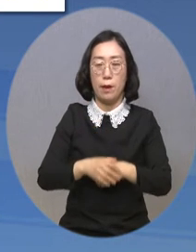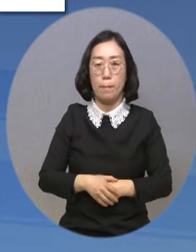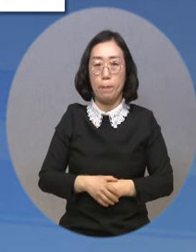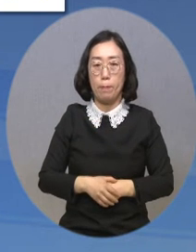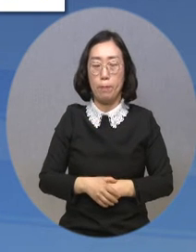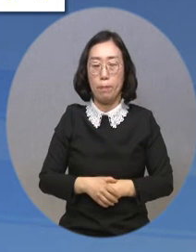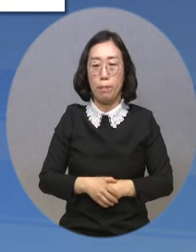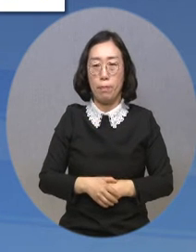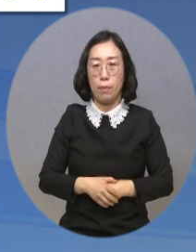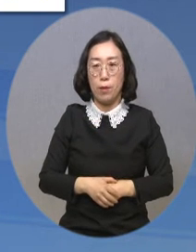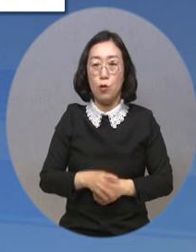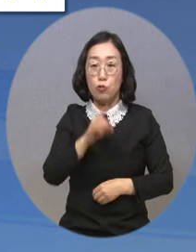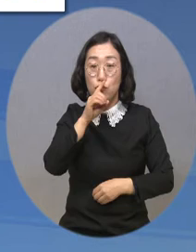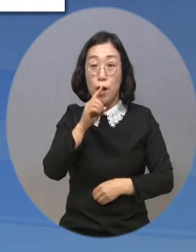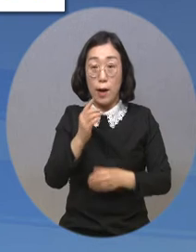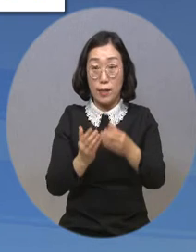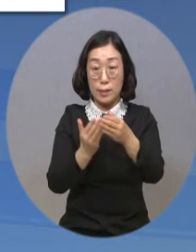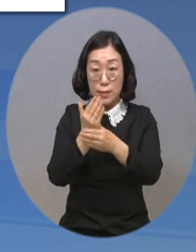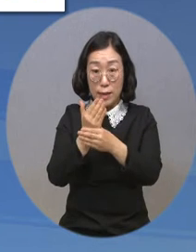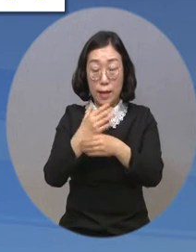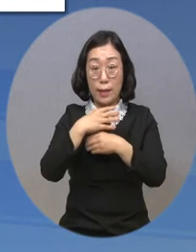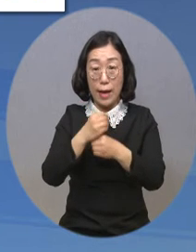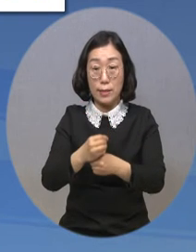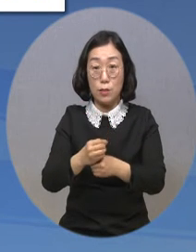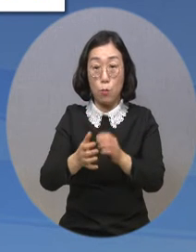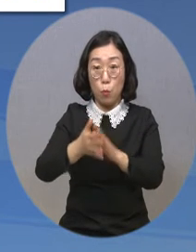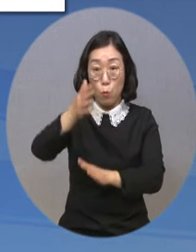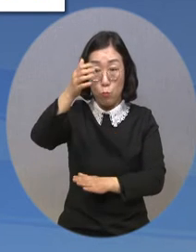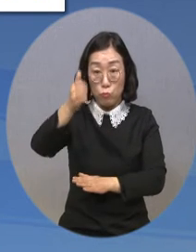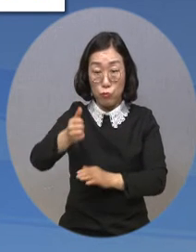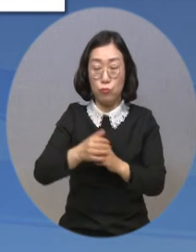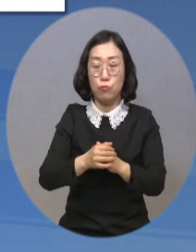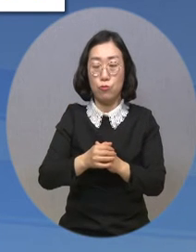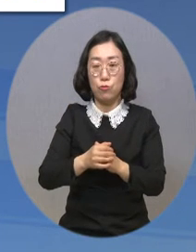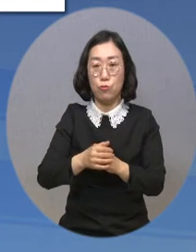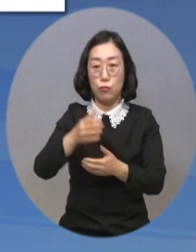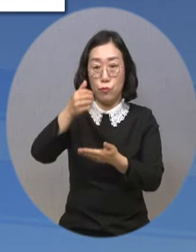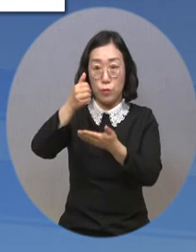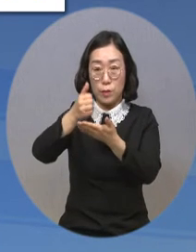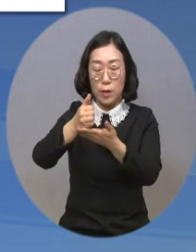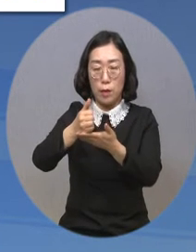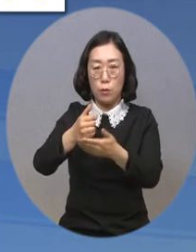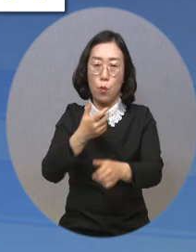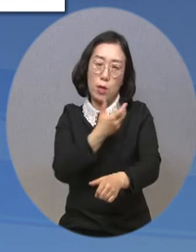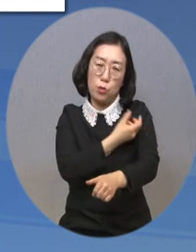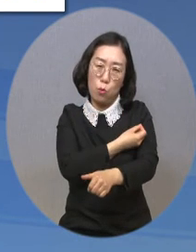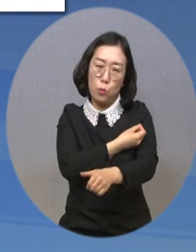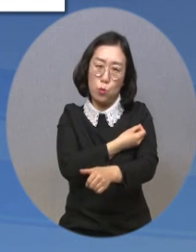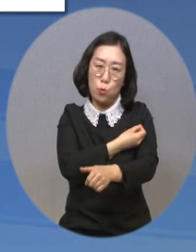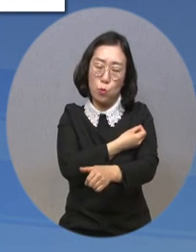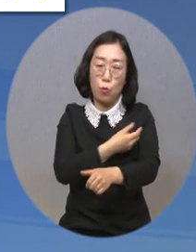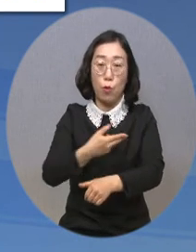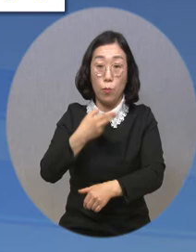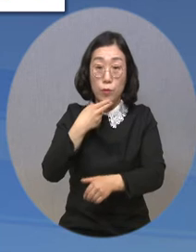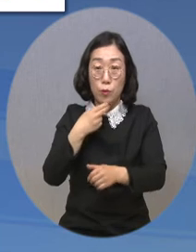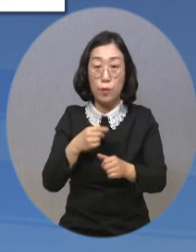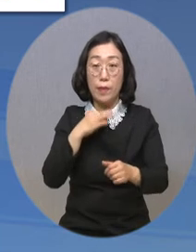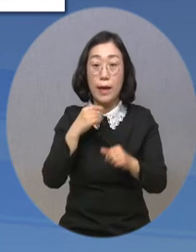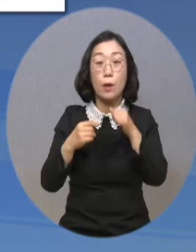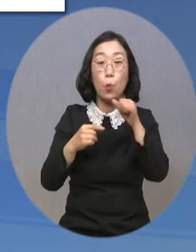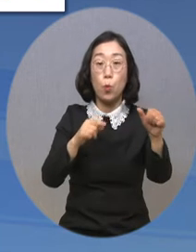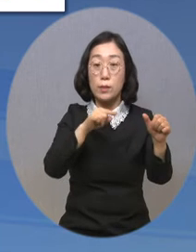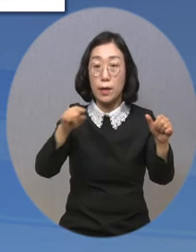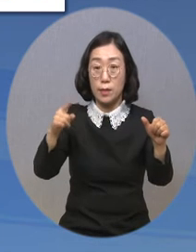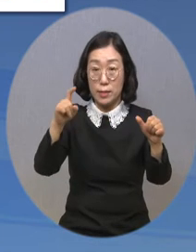전해철 중앙재난안전대책본부 제2차장은 지난 14일 그간 접종 대상에서 제외됐던 5세부터